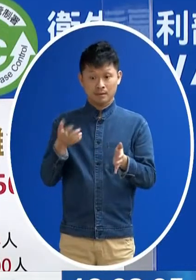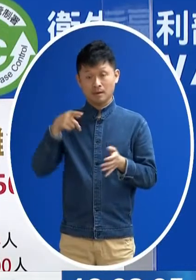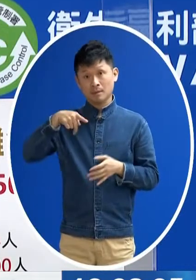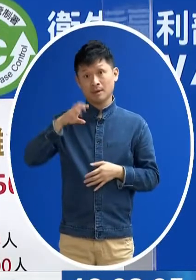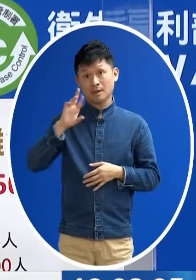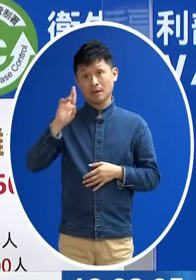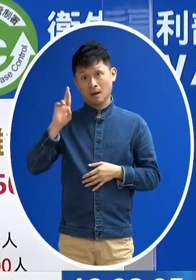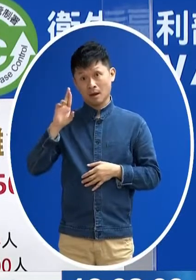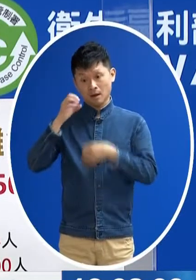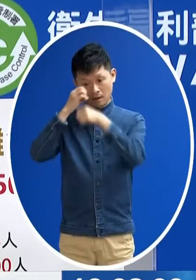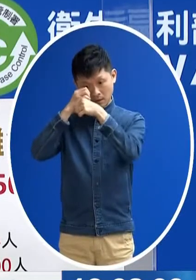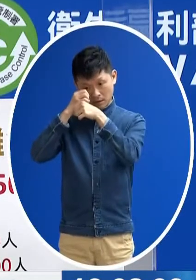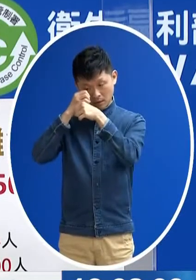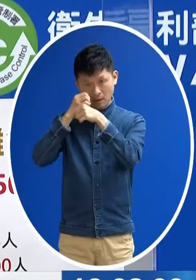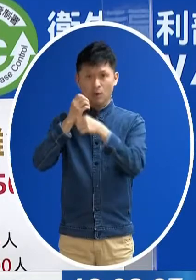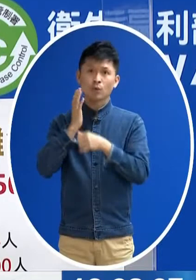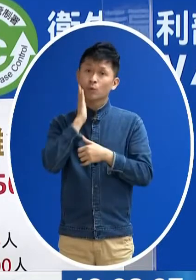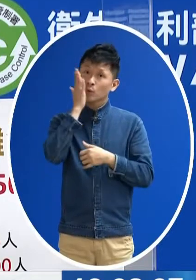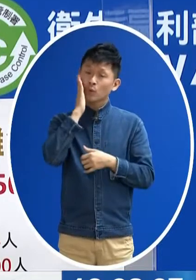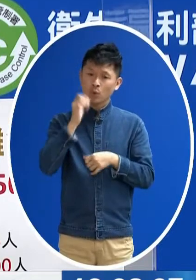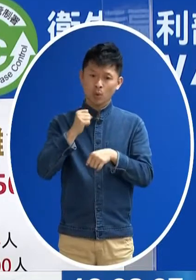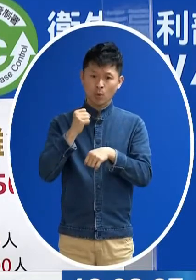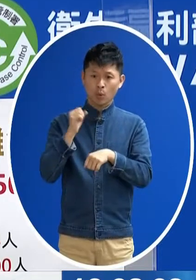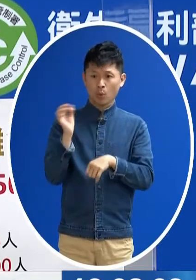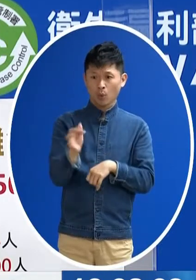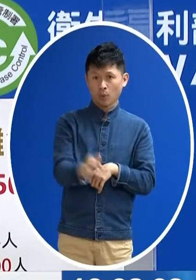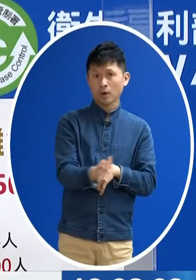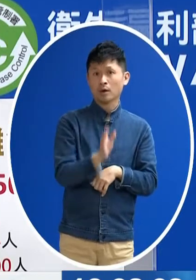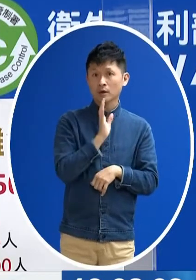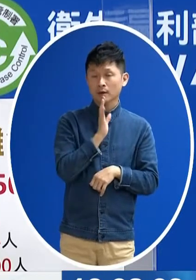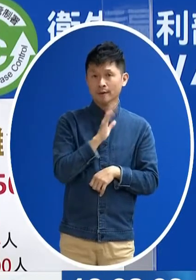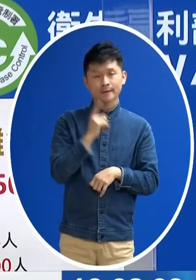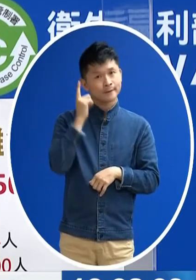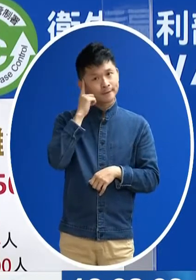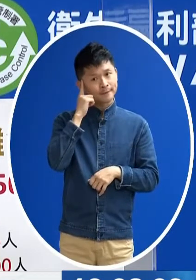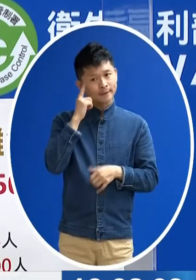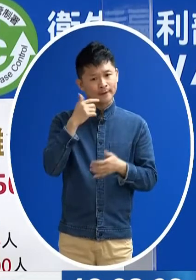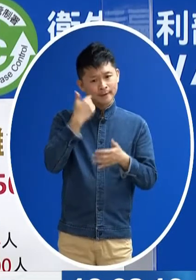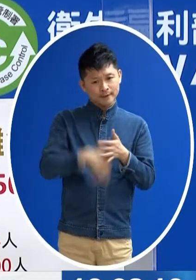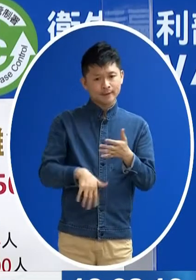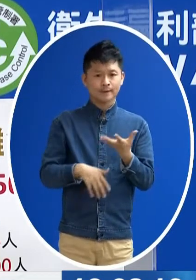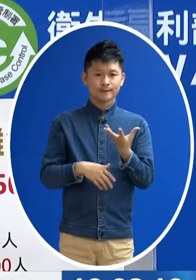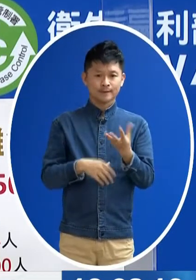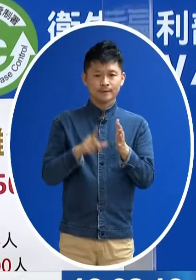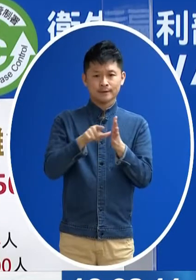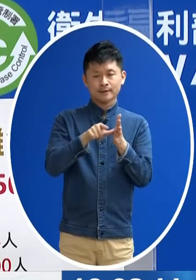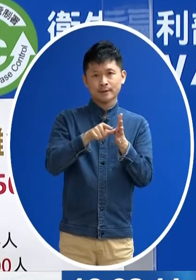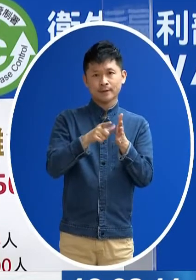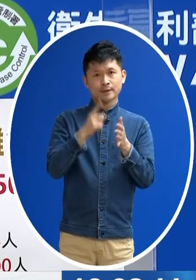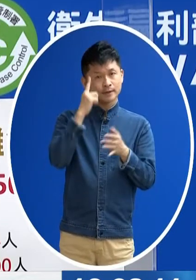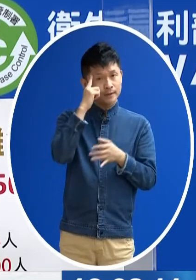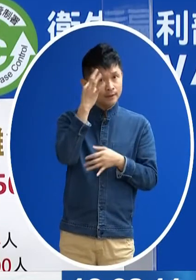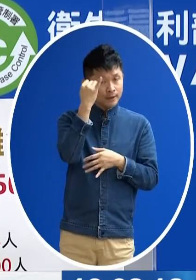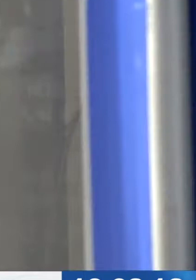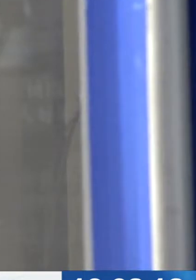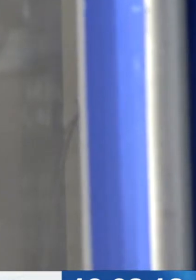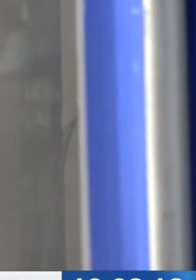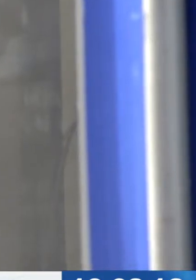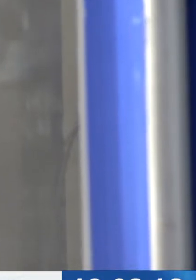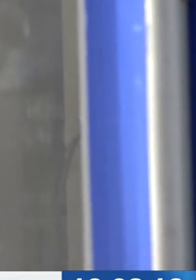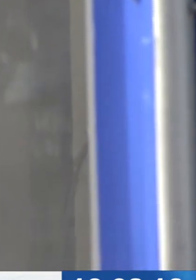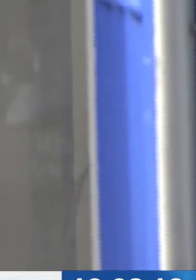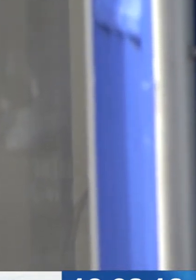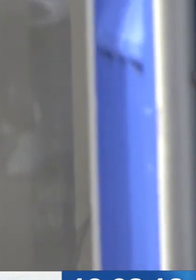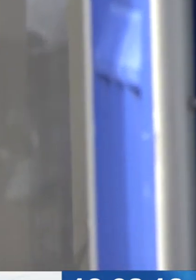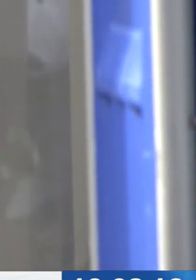进行得非常的顺利，那效率也很高，那所以就剩下还有一些空档的时间，那就早一点做了。 只